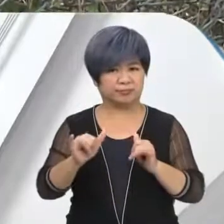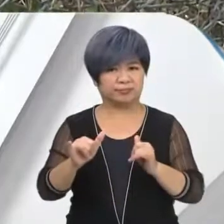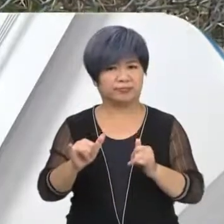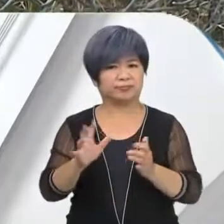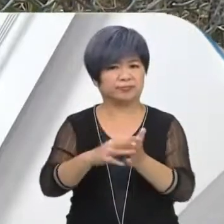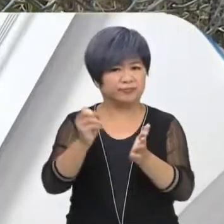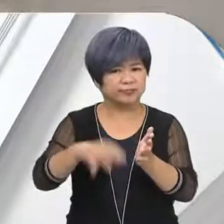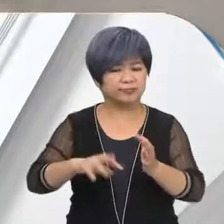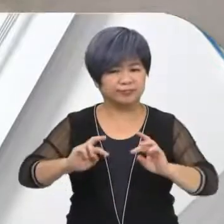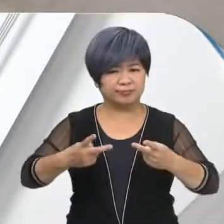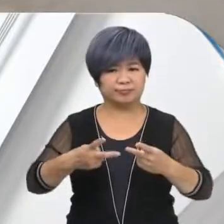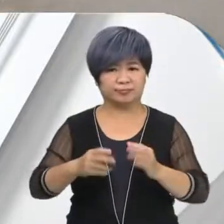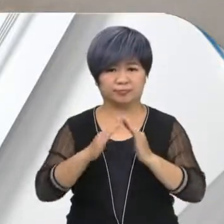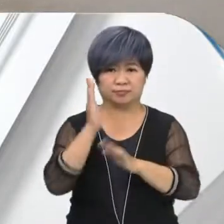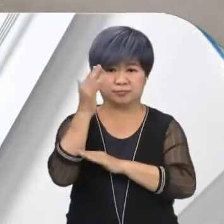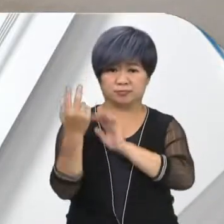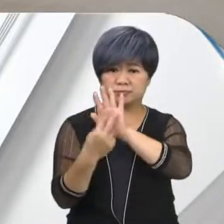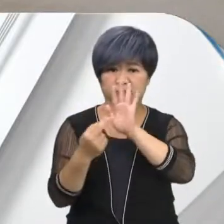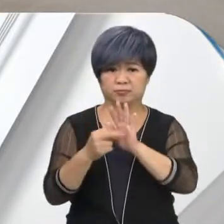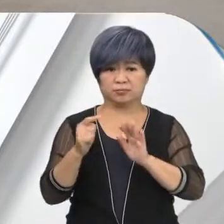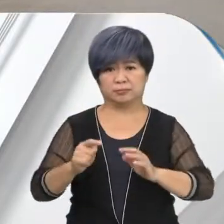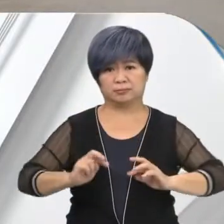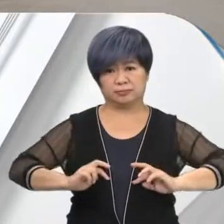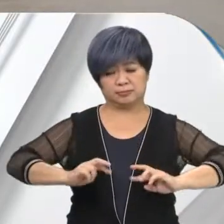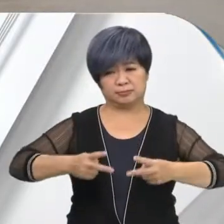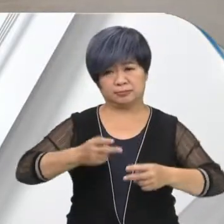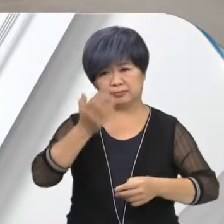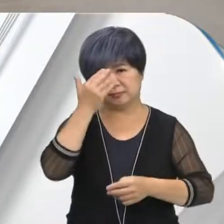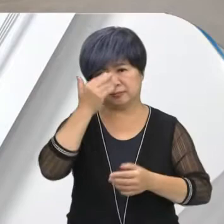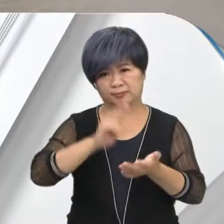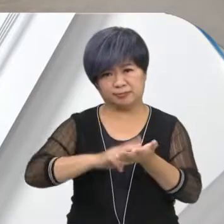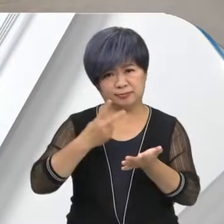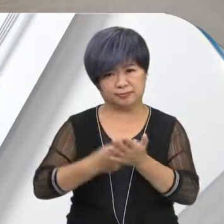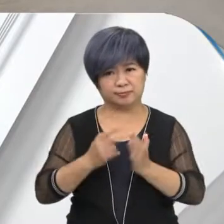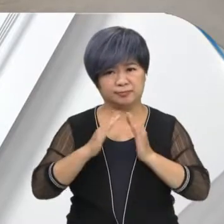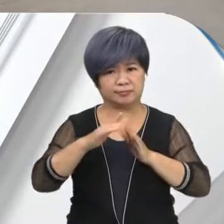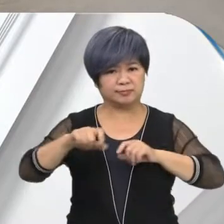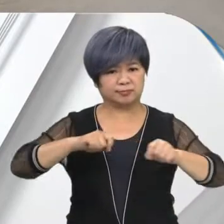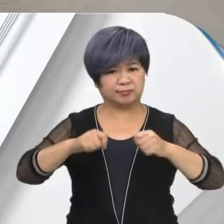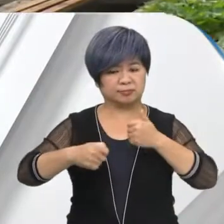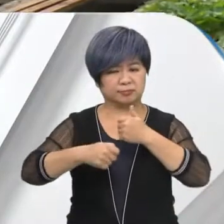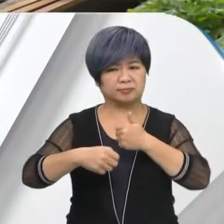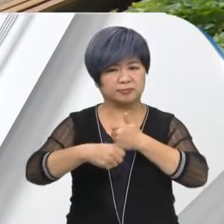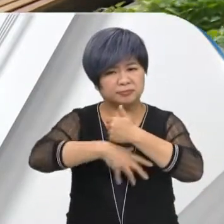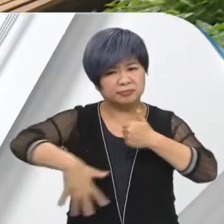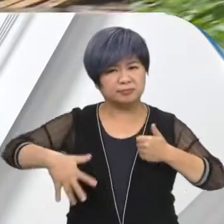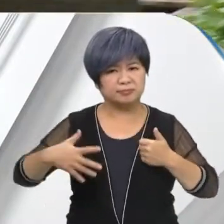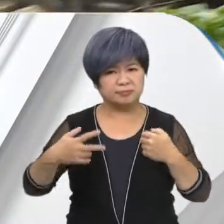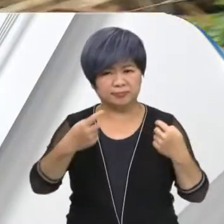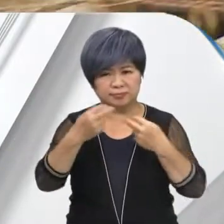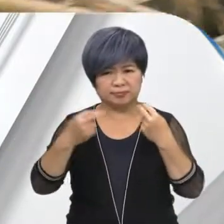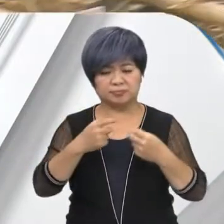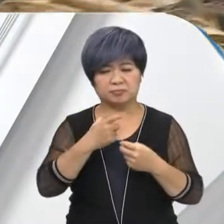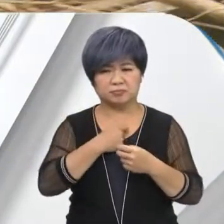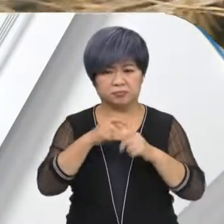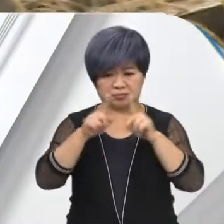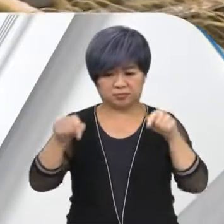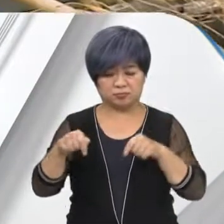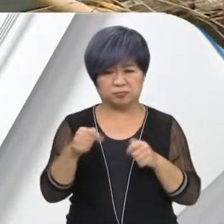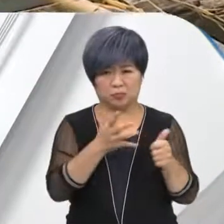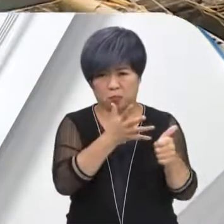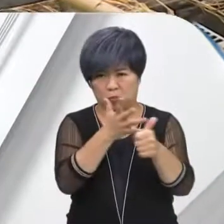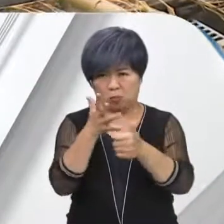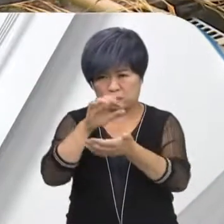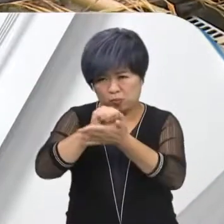对亚市公所来讲，检查会提出题目边界，也就是都市计划规划的检讨，晓得文件调查的结果出